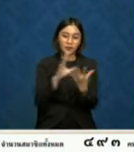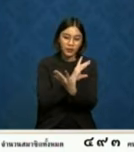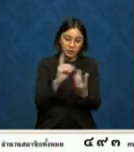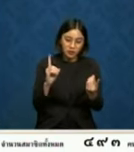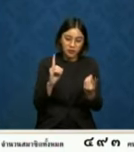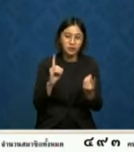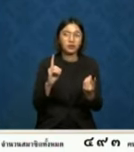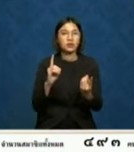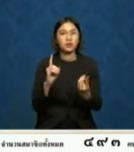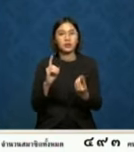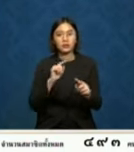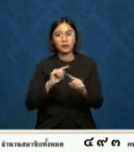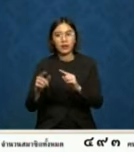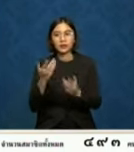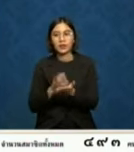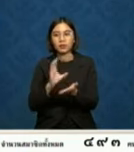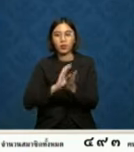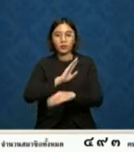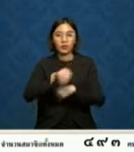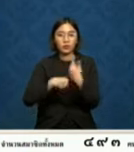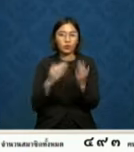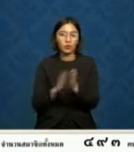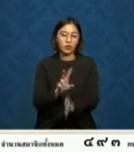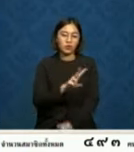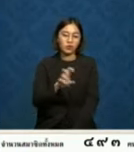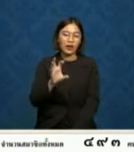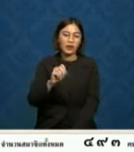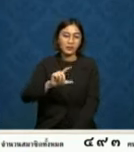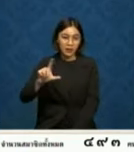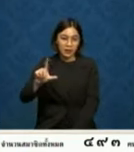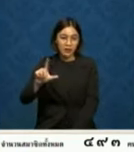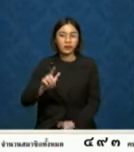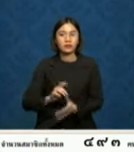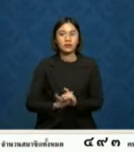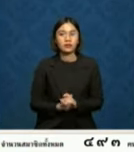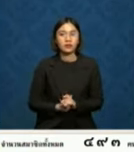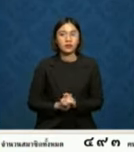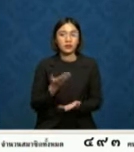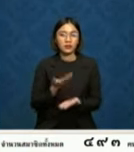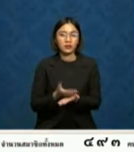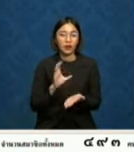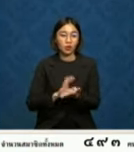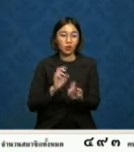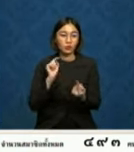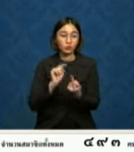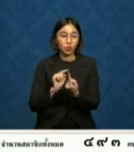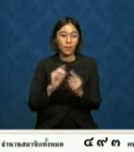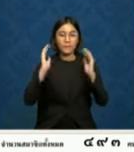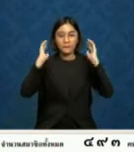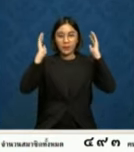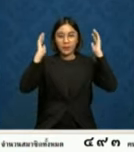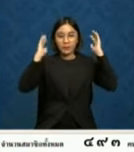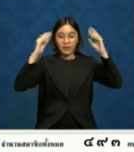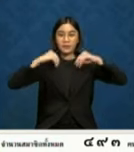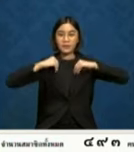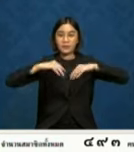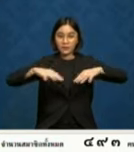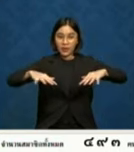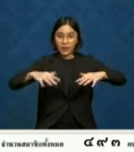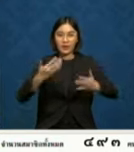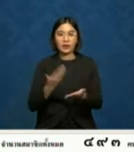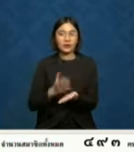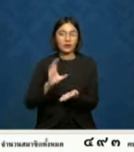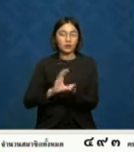ที่เกี่ยวเนื่องกับกระทรวงพาณิชย์งบประมาณรวม 250กว่าล้านบาทเศษนะครับงบประมาณในส่วนของประชาสัมพันธ์เองนะครับงบ